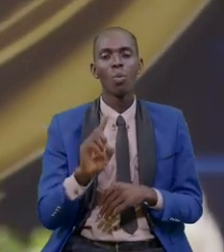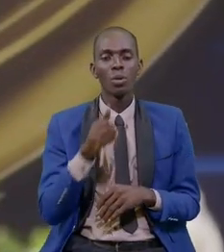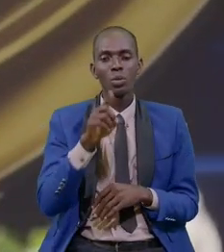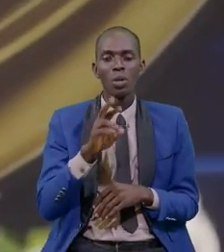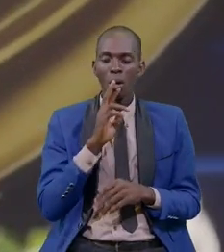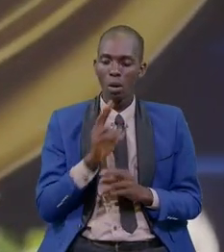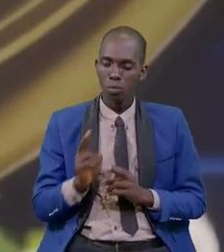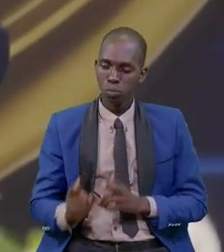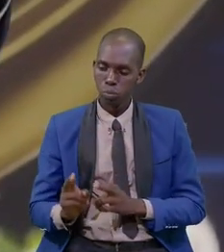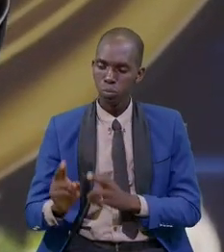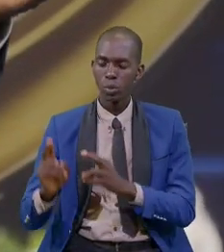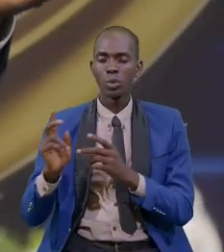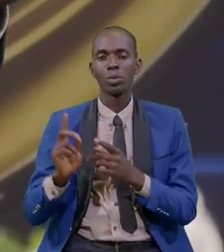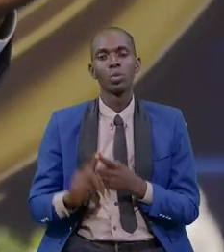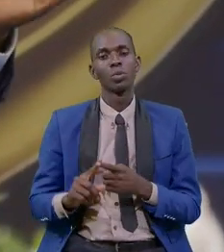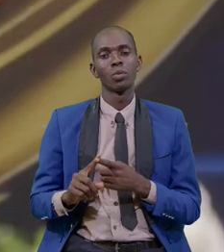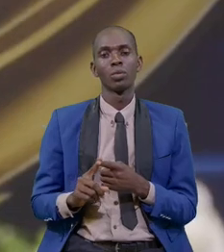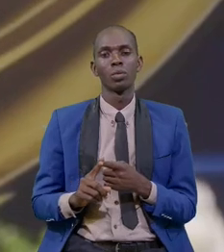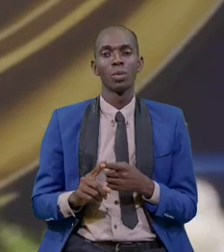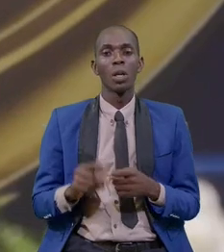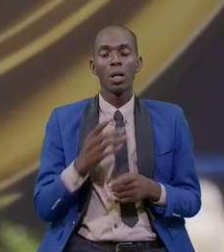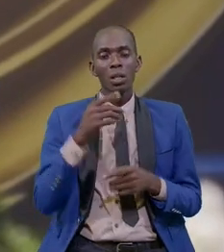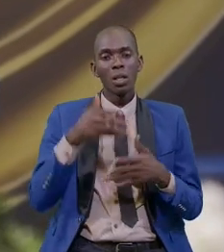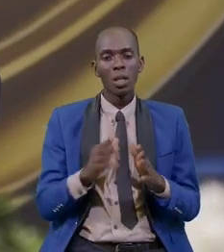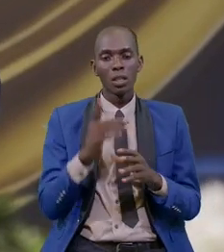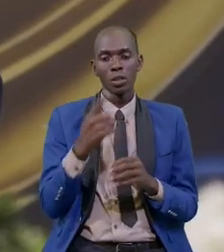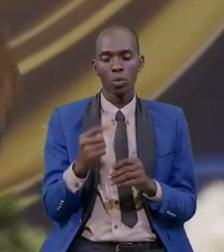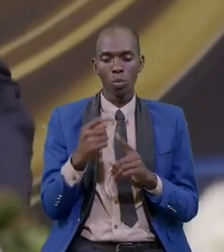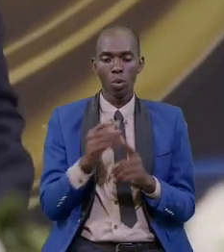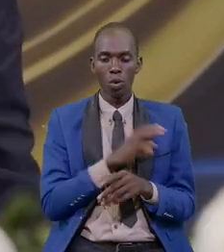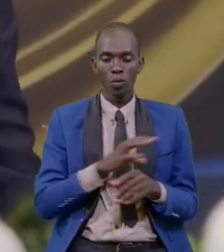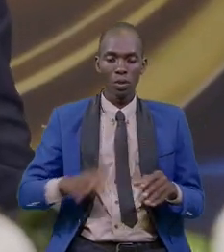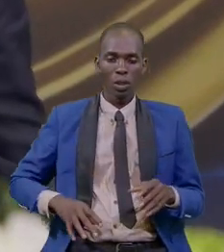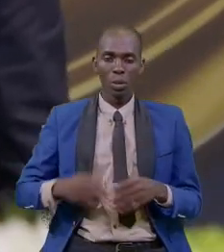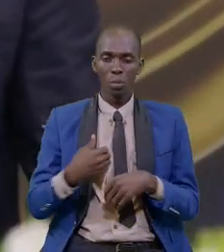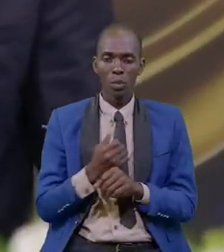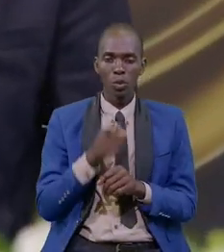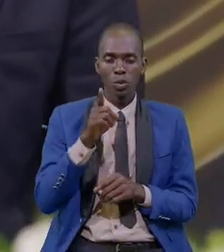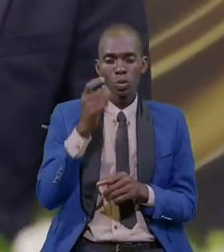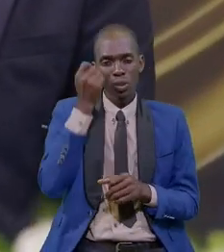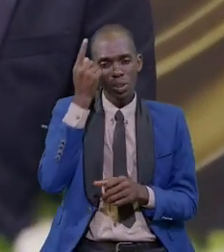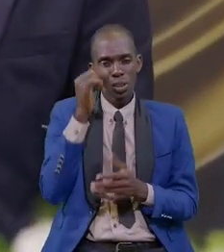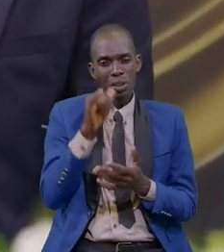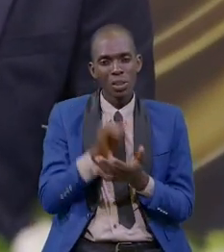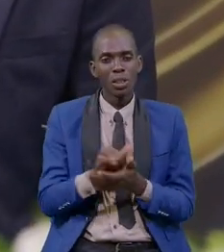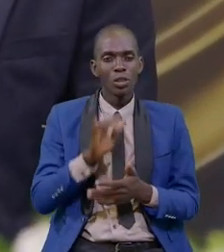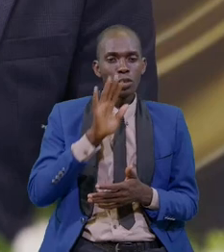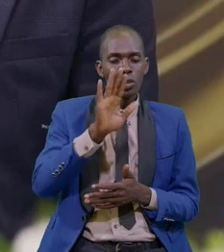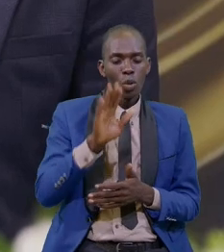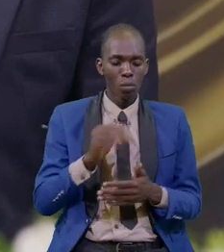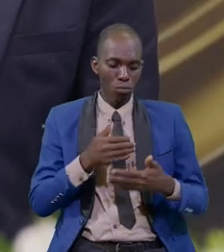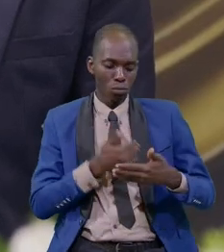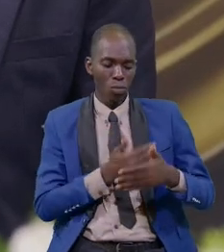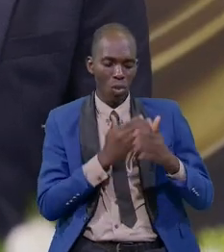Laissez la parole de Christ nous enseigner que notre voisin est plus important. Vous écoutez des